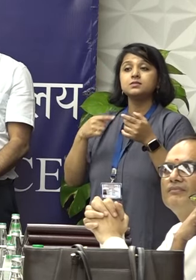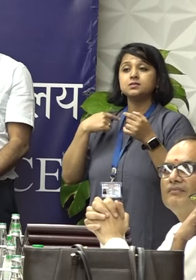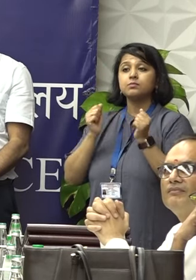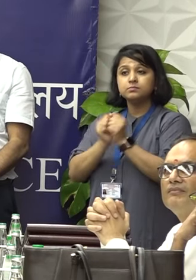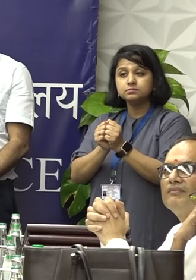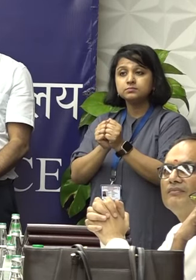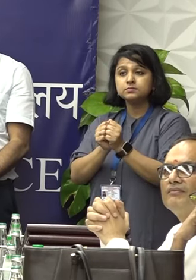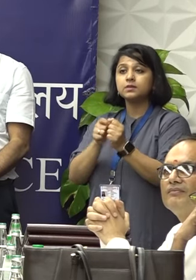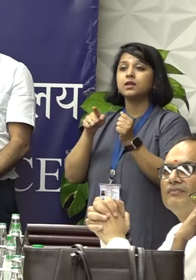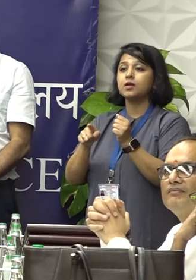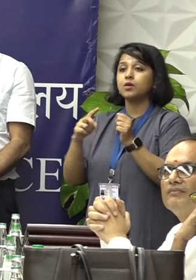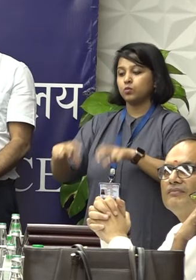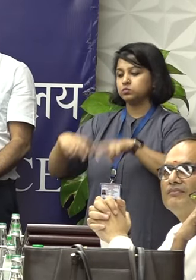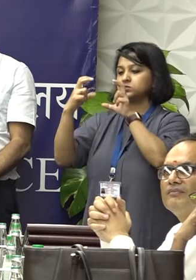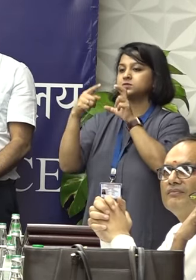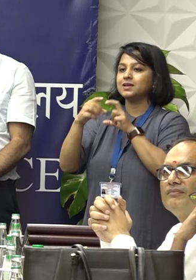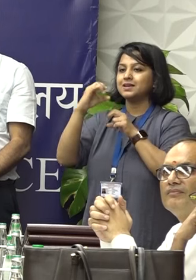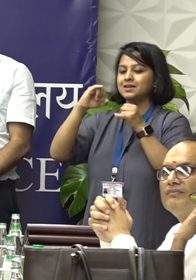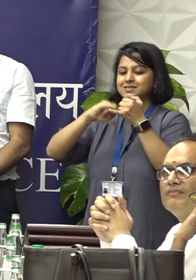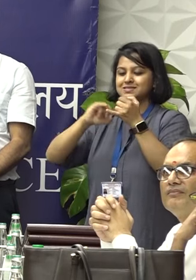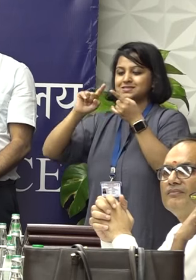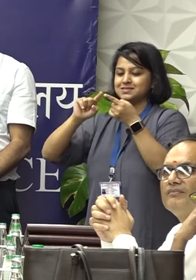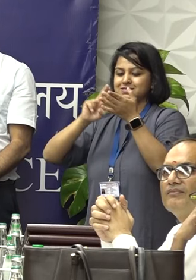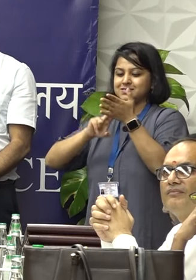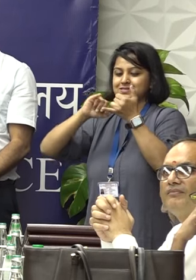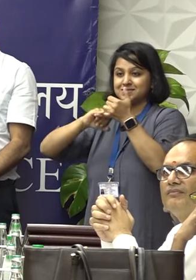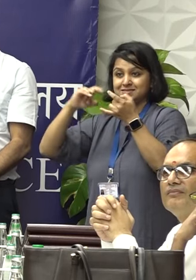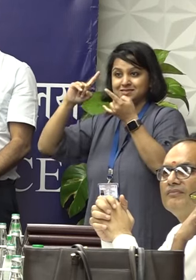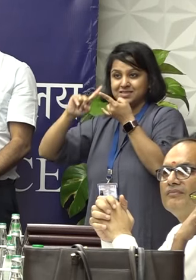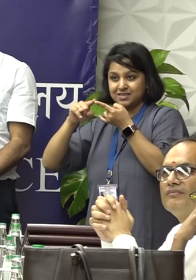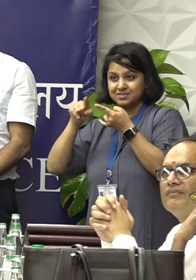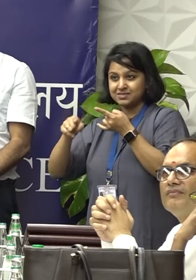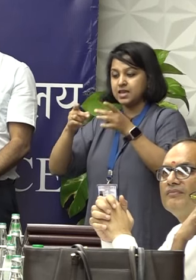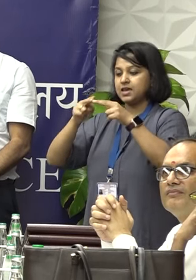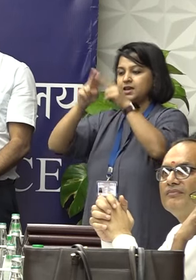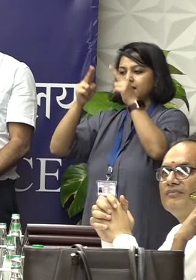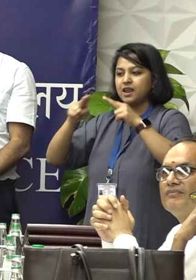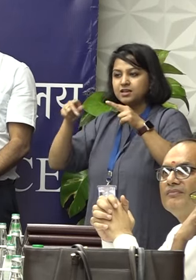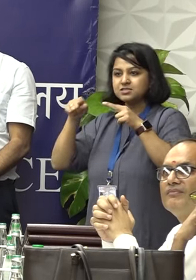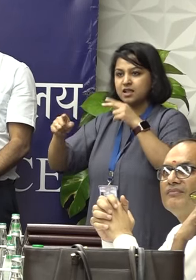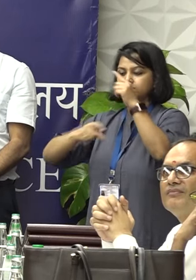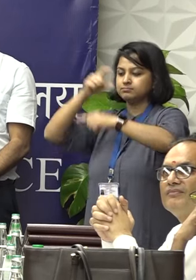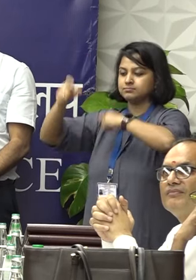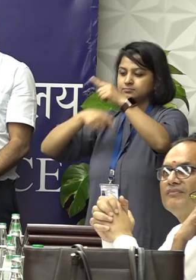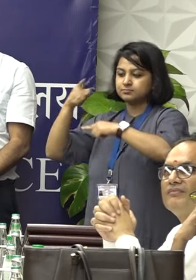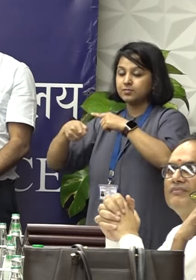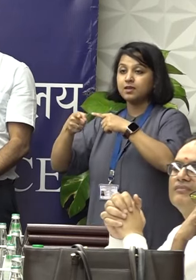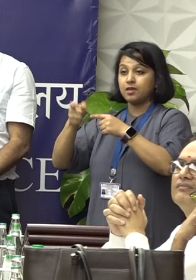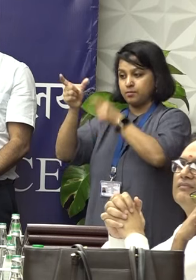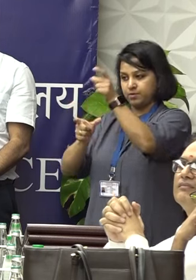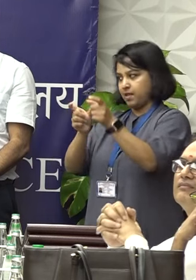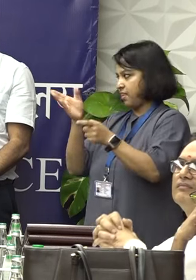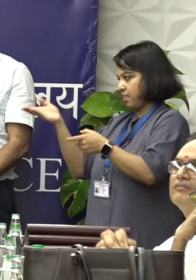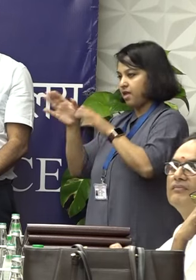हमारे साथ यहाँ उपस्थित हैं वर्चुअल माध्यम से सेंस इंटरनेशनल इंडिया के प्रतिनिधि। बहु दिव्यांगता वाले बच्चों के लिए व्यापक प्रारंभिक